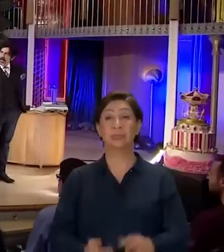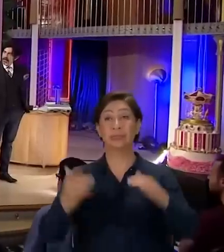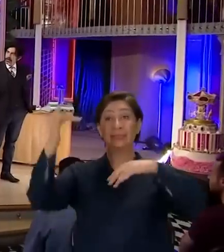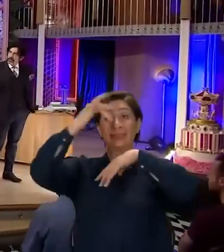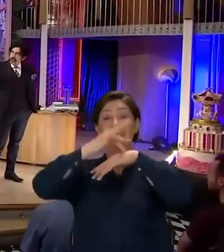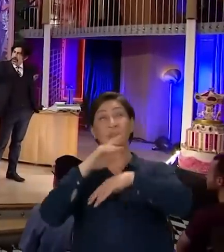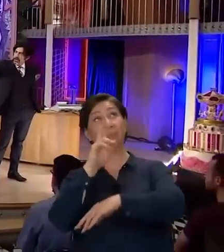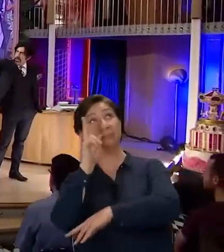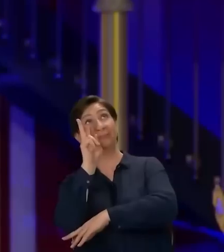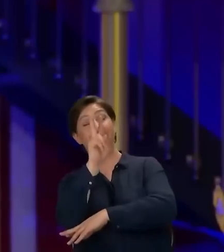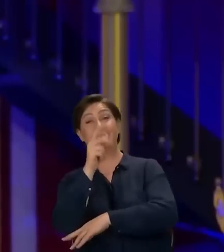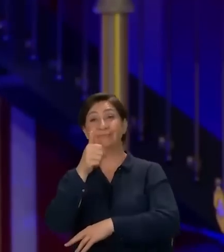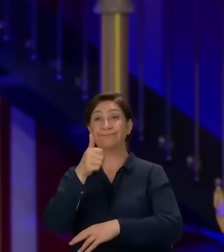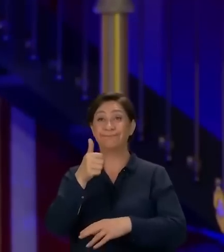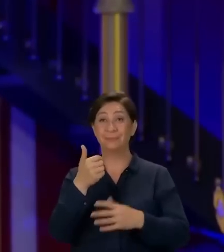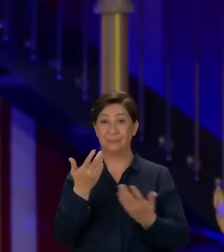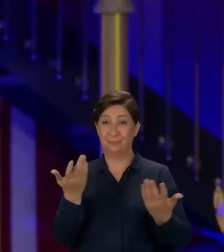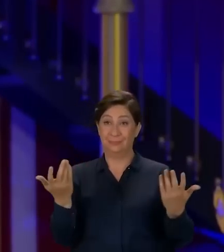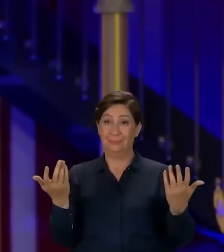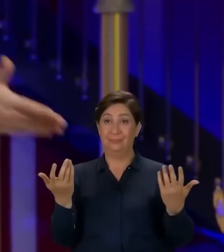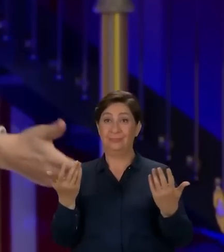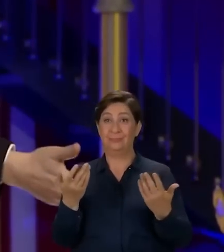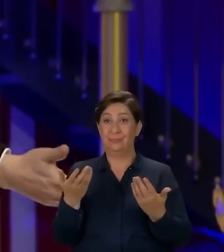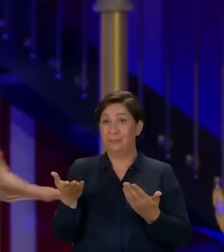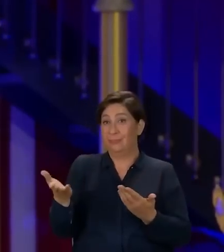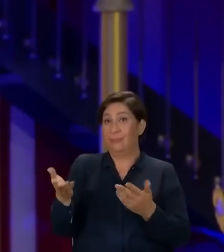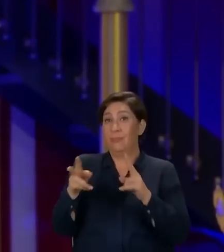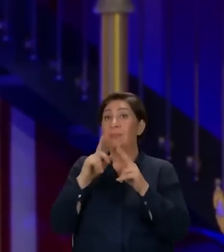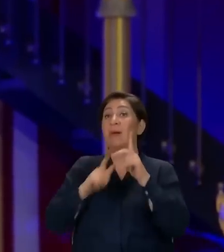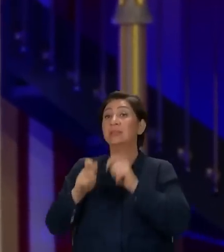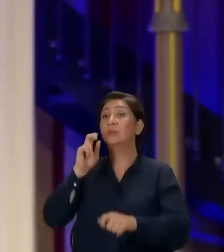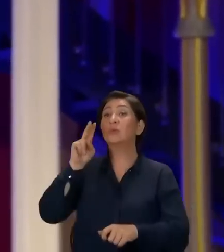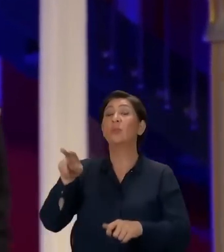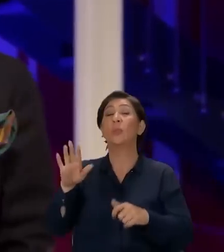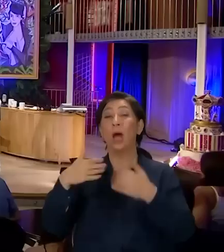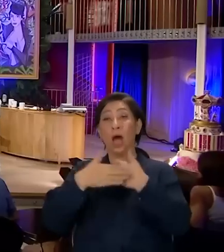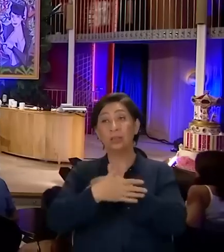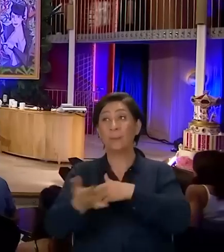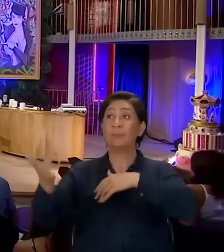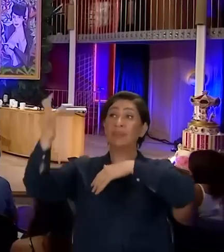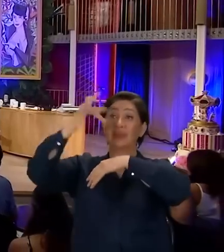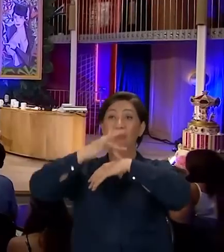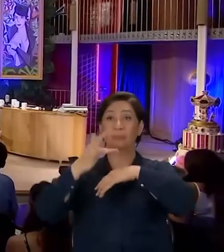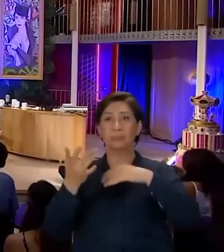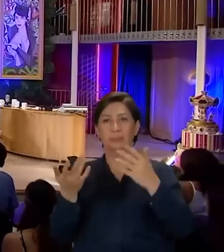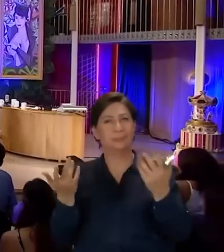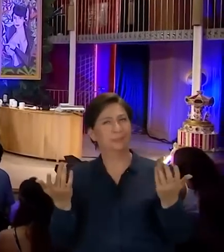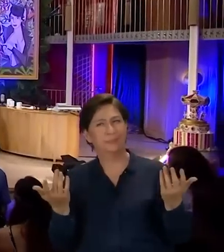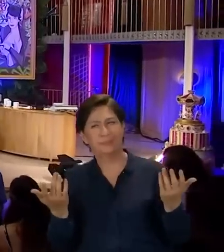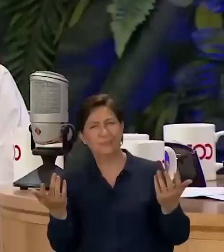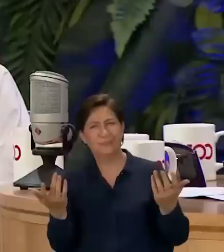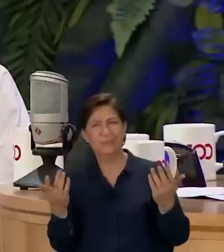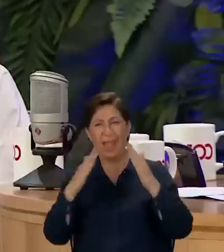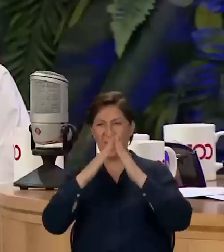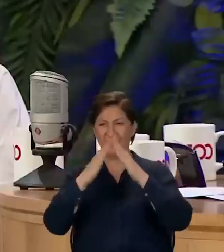Damdan değerlendiriyoruz olayı ve onu görüyorum. O Macaristan'ı akşam görmüyorum. Dama çıktığımda, akşam dama yani çıktığımda. Sanki böyle...